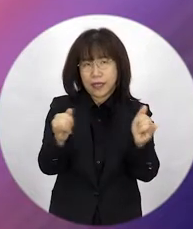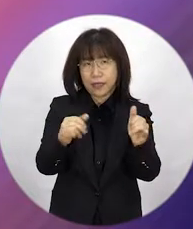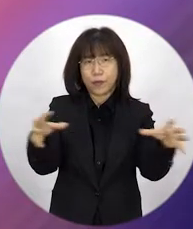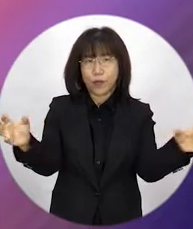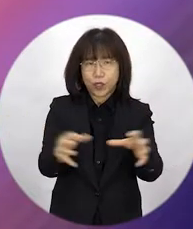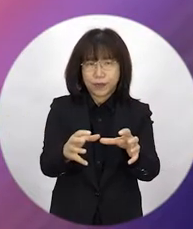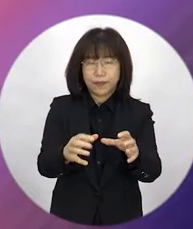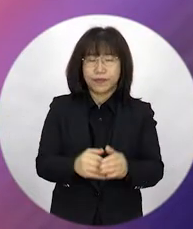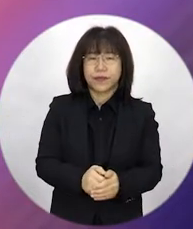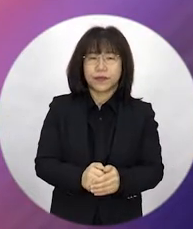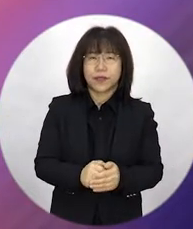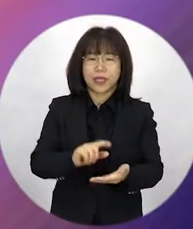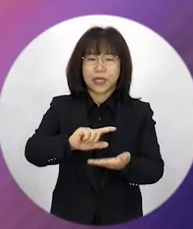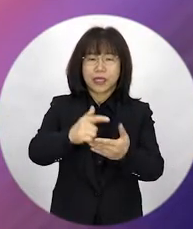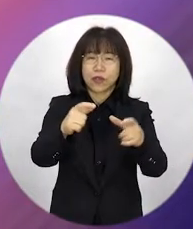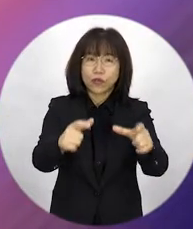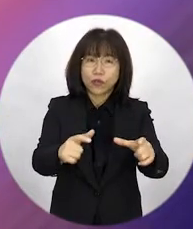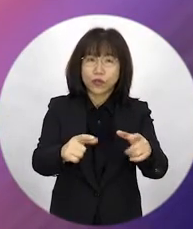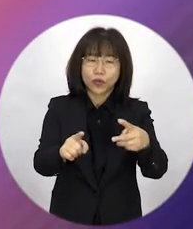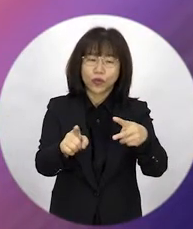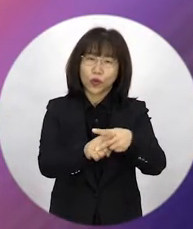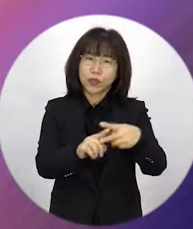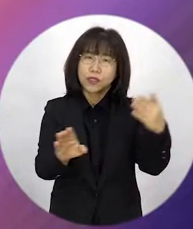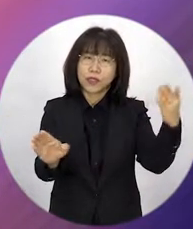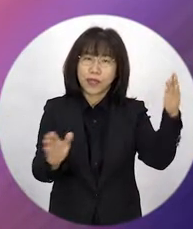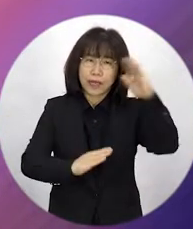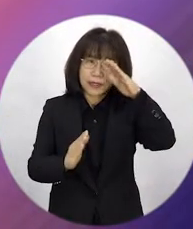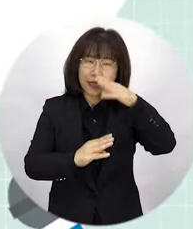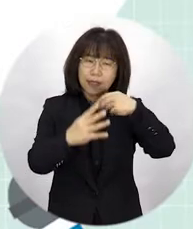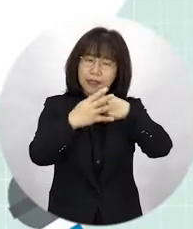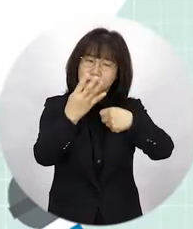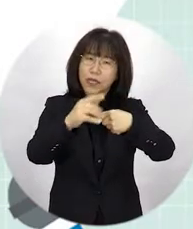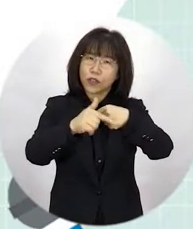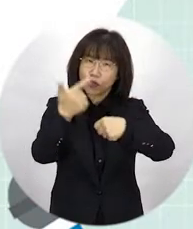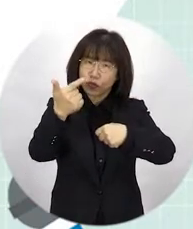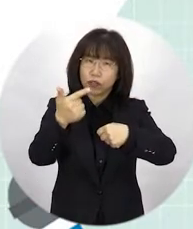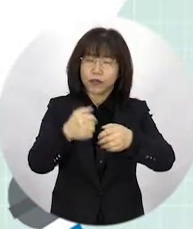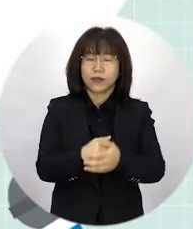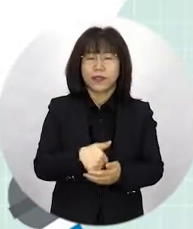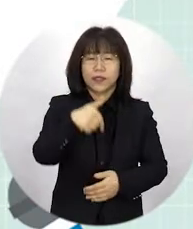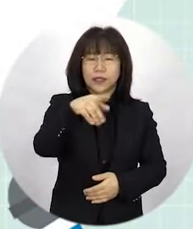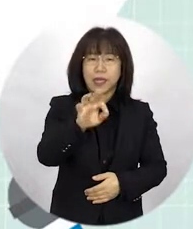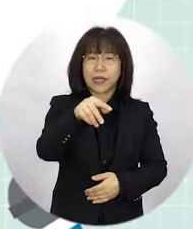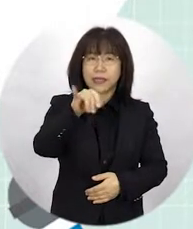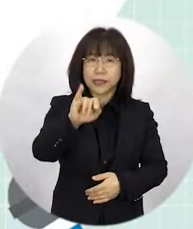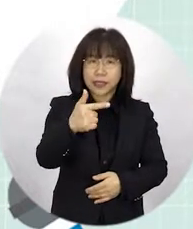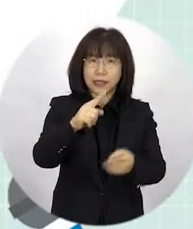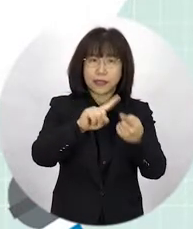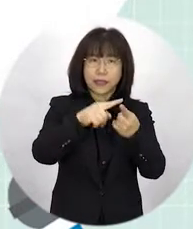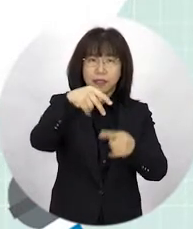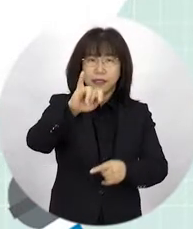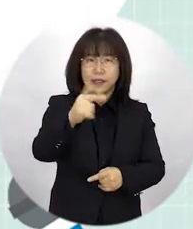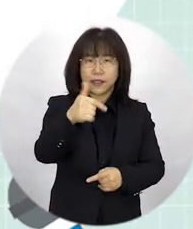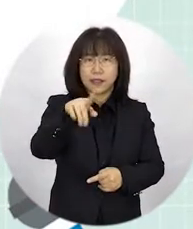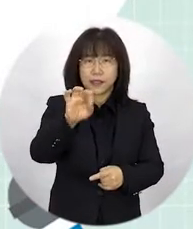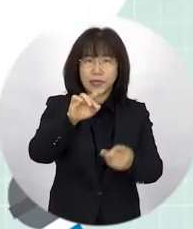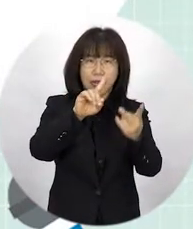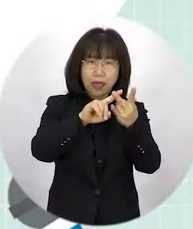대상은 강서구 소재 초등학교에 다니는 4학년에서 6학년 어린이며 구에 인접해 있는 강신,